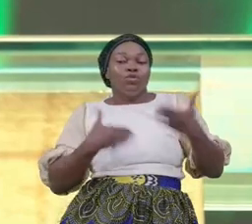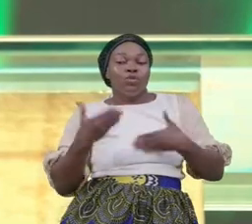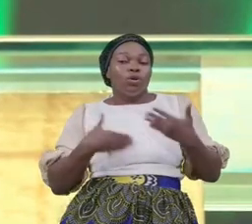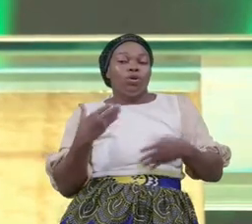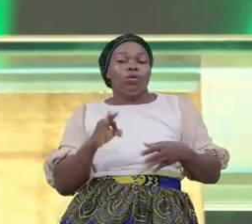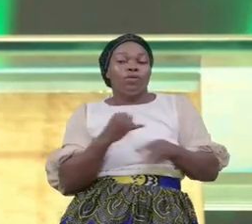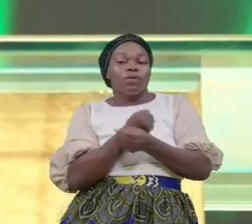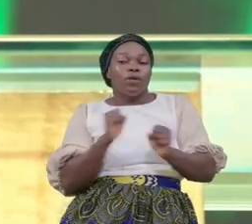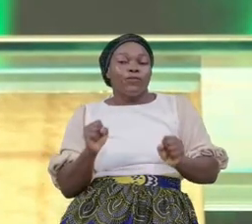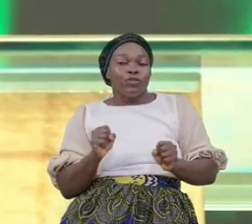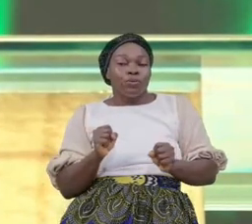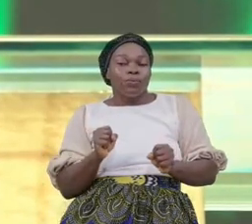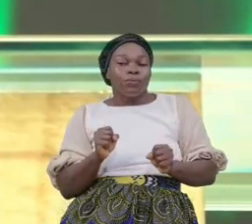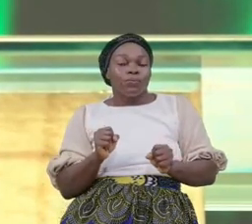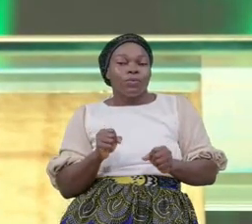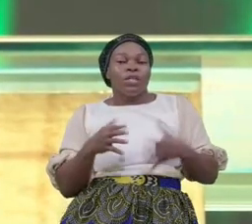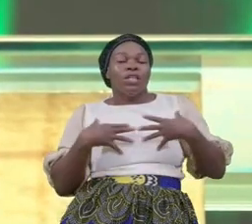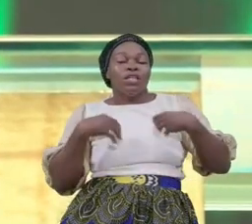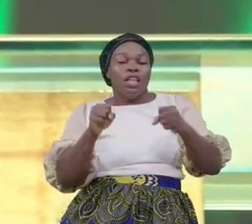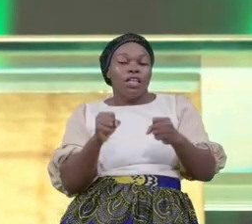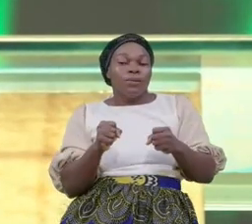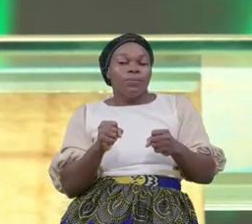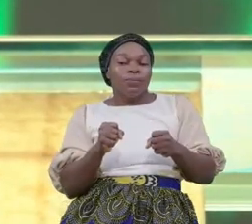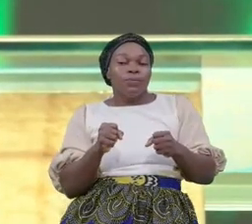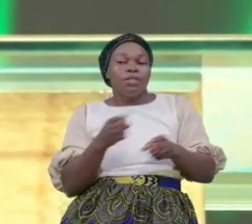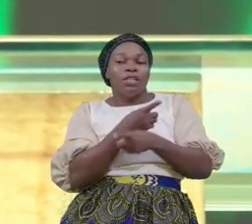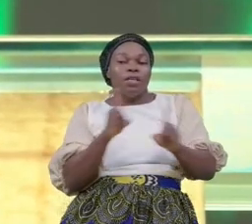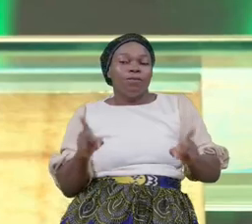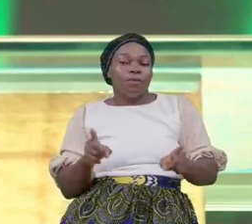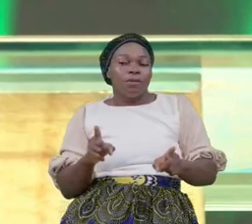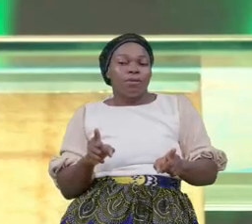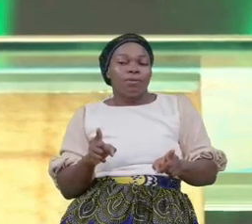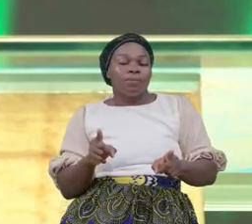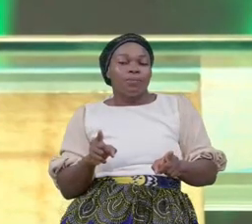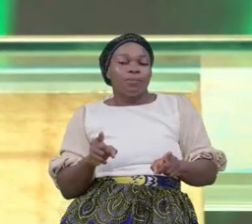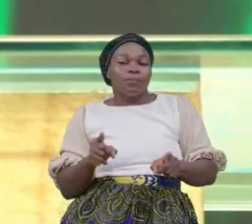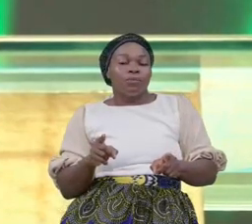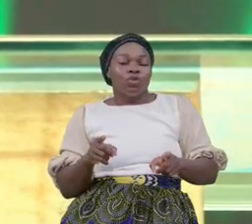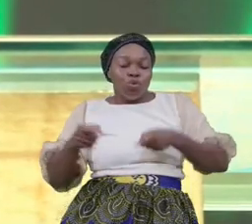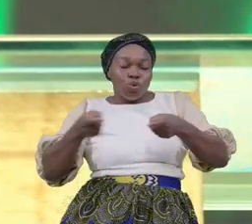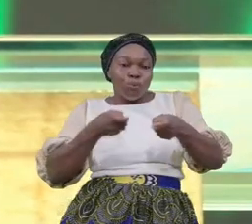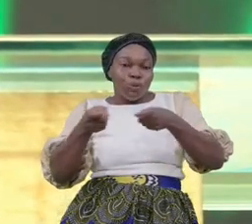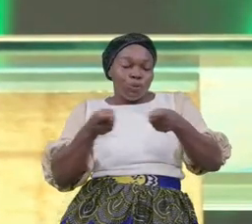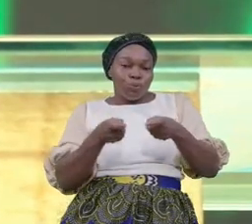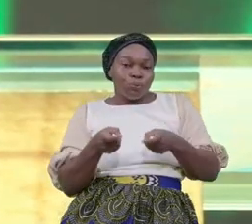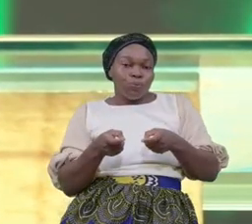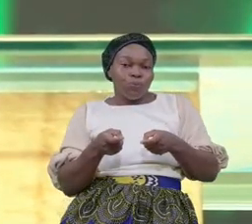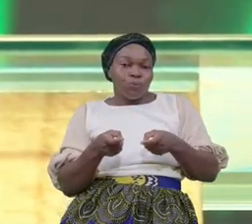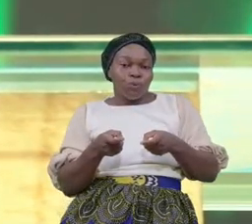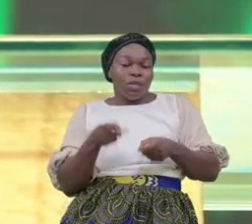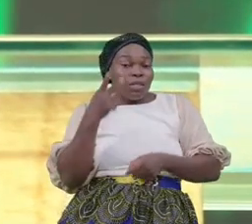du salut, la guérison, la délivrance, la domination.